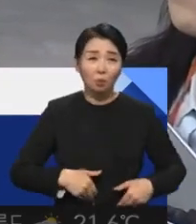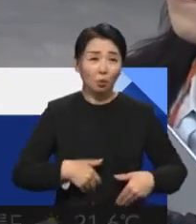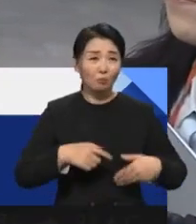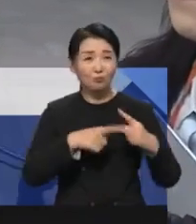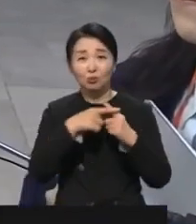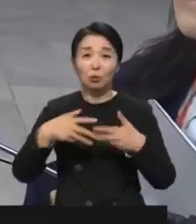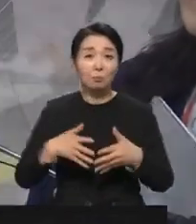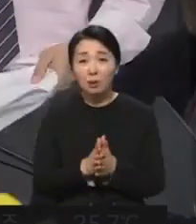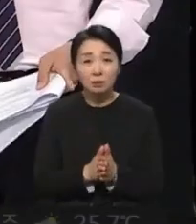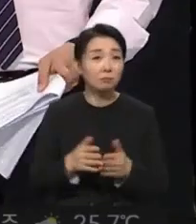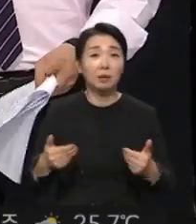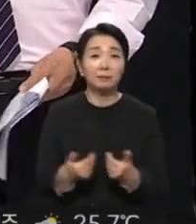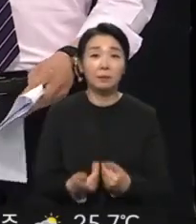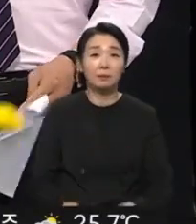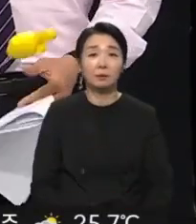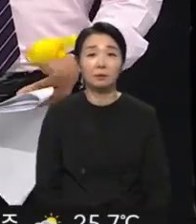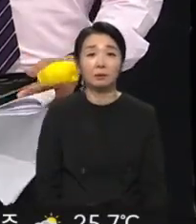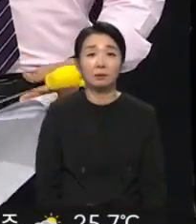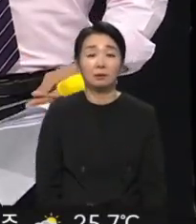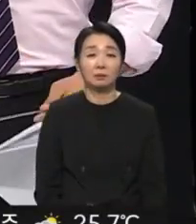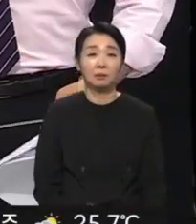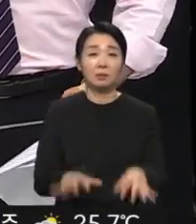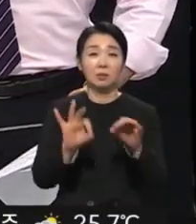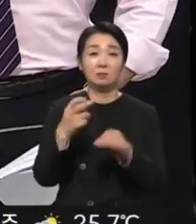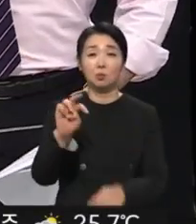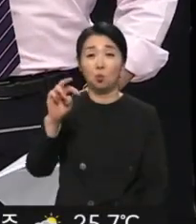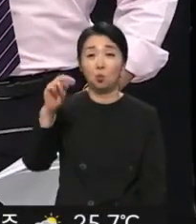거지. 김종민 의원은